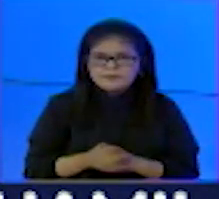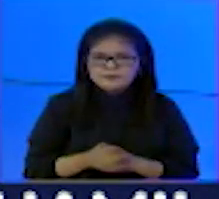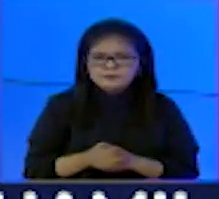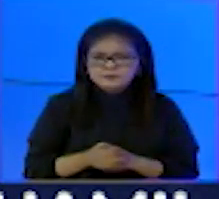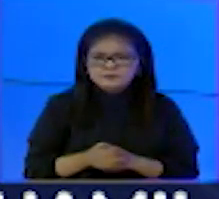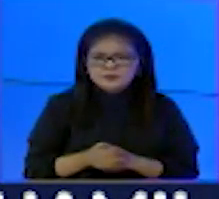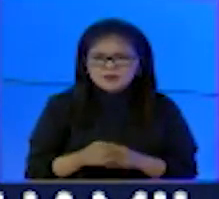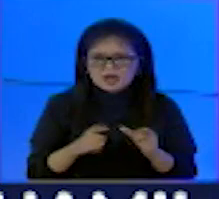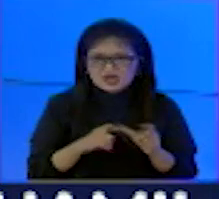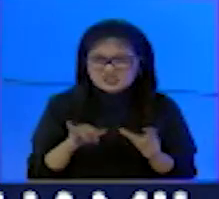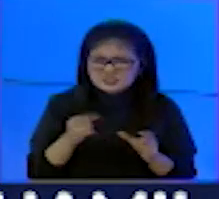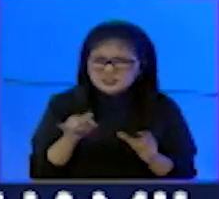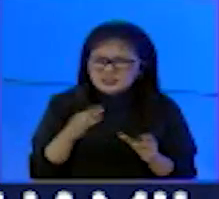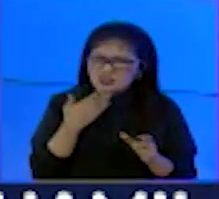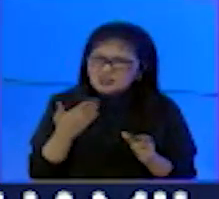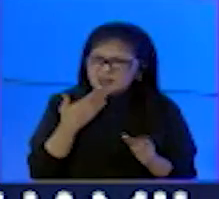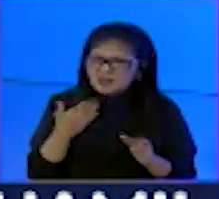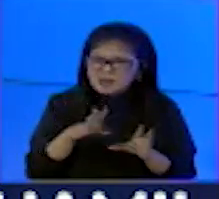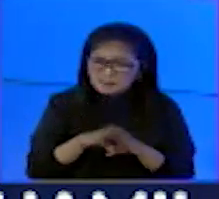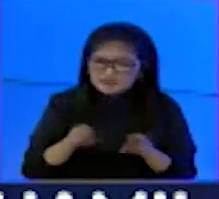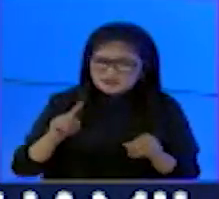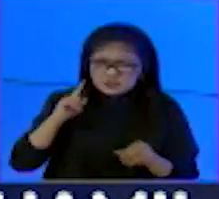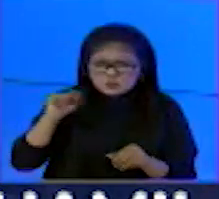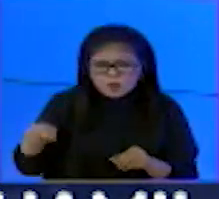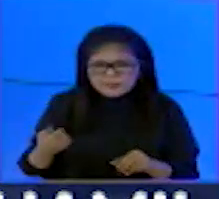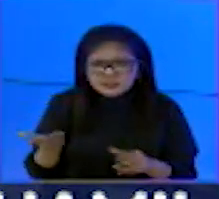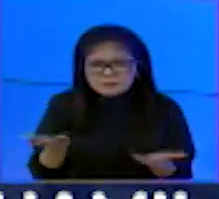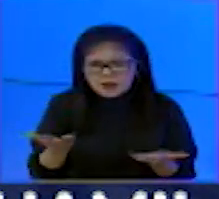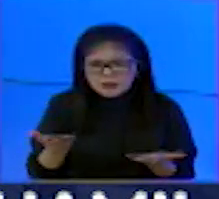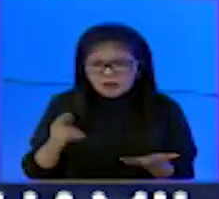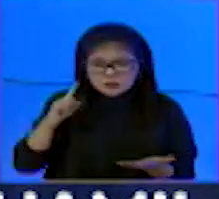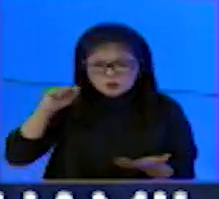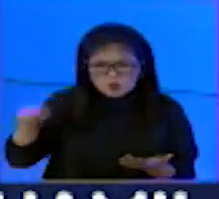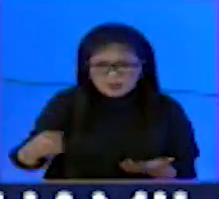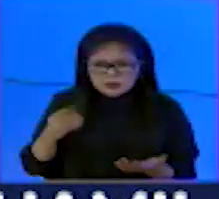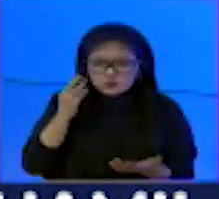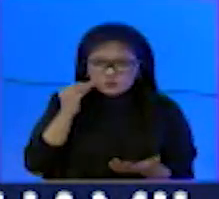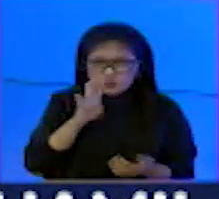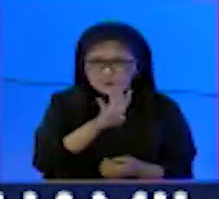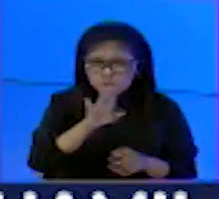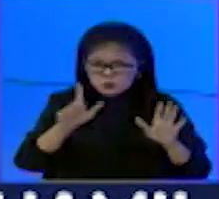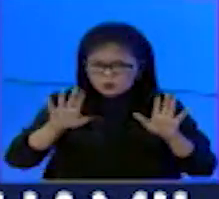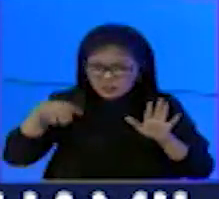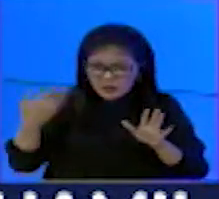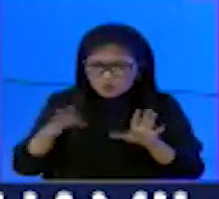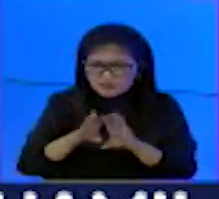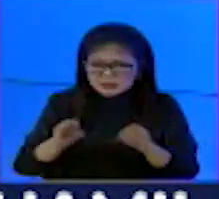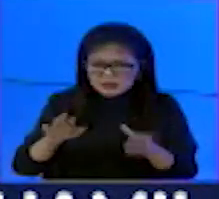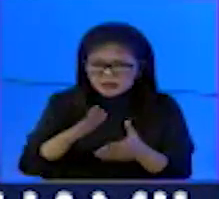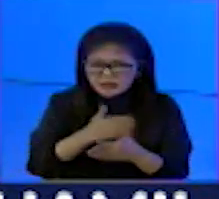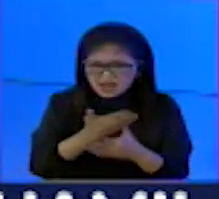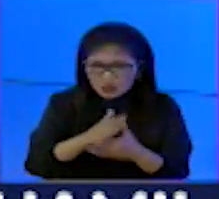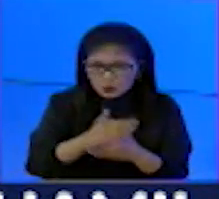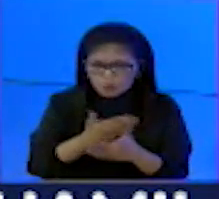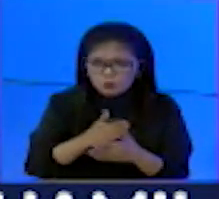Sri lalu ditanya soal pekerjaan suami. Suaminya Rinaldi, 47 tahun, bekerja di kota Duri, Riau. Sri